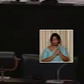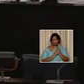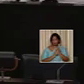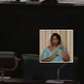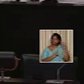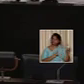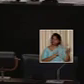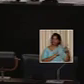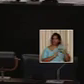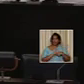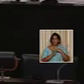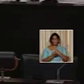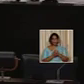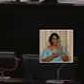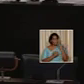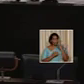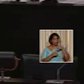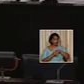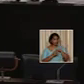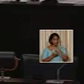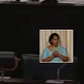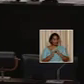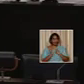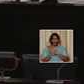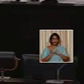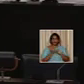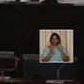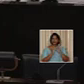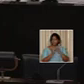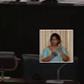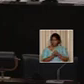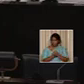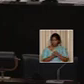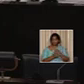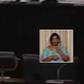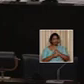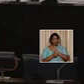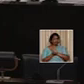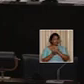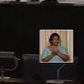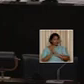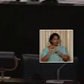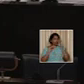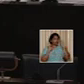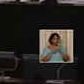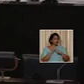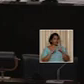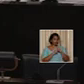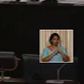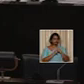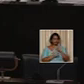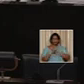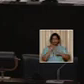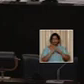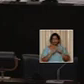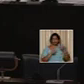यतुमा लंका बैंक महाजन बैंक तिथिकिमी बैंक बलधारी सह भाण्डागार निर्धारण सह उस निर्धारित समग